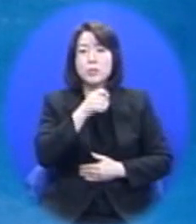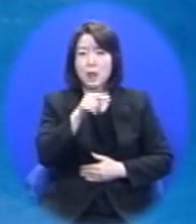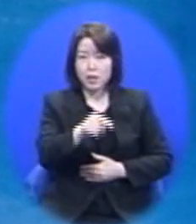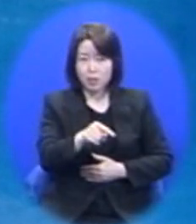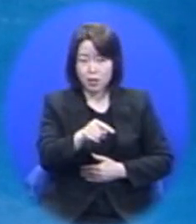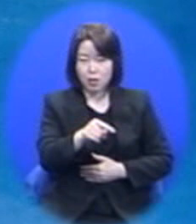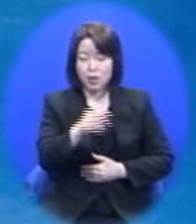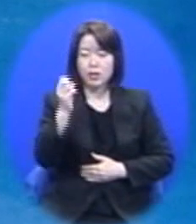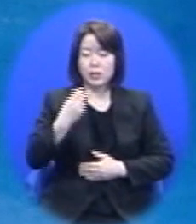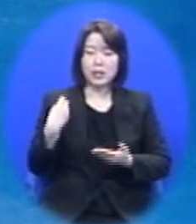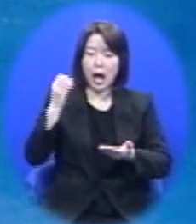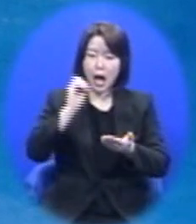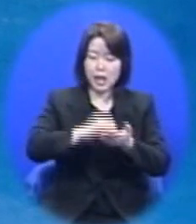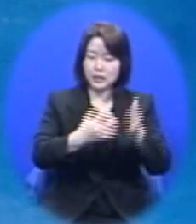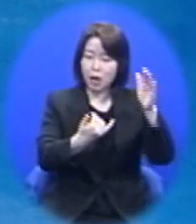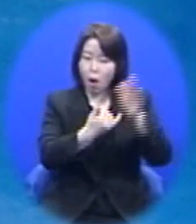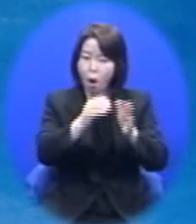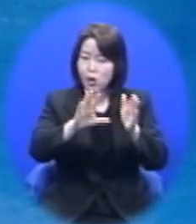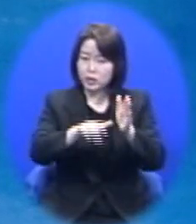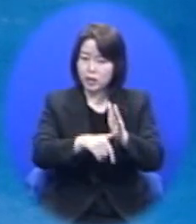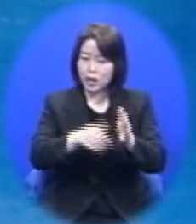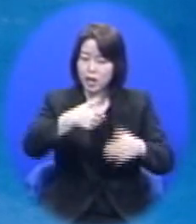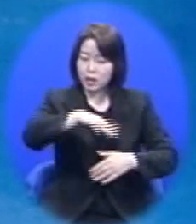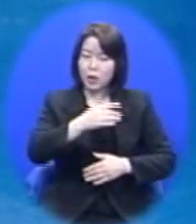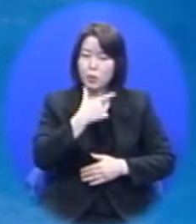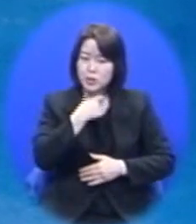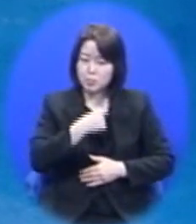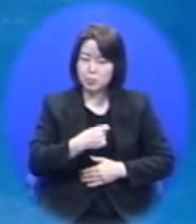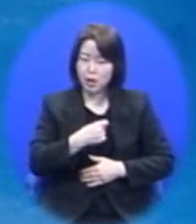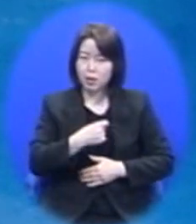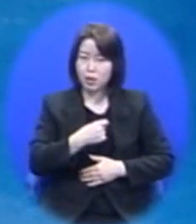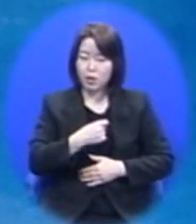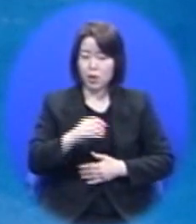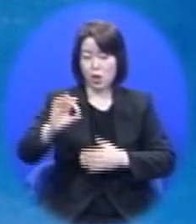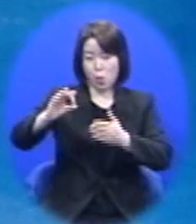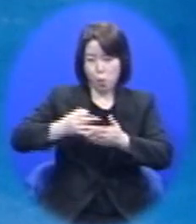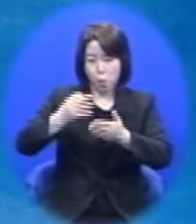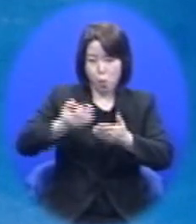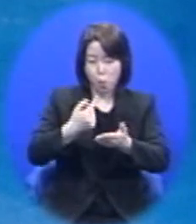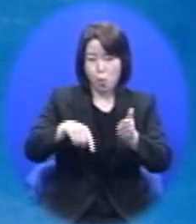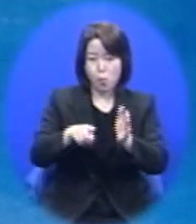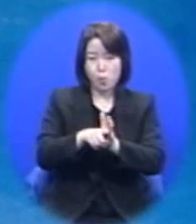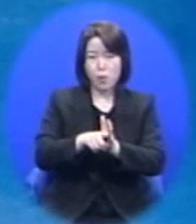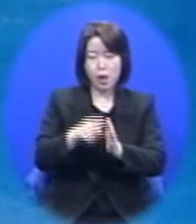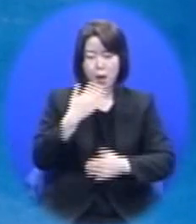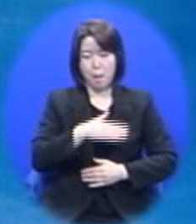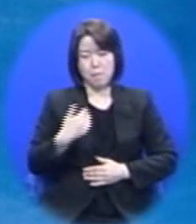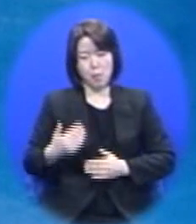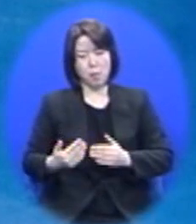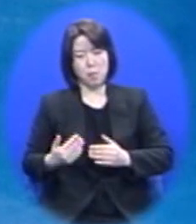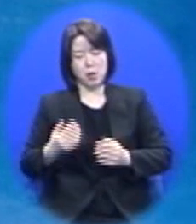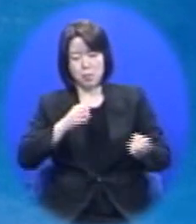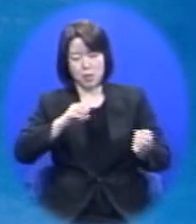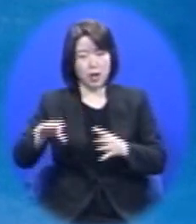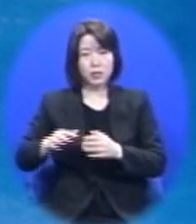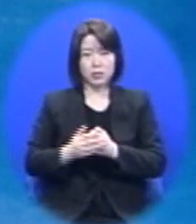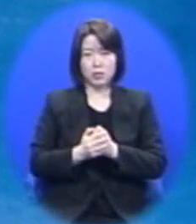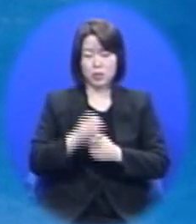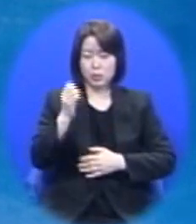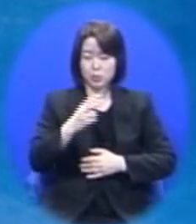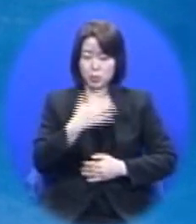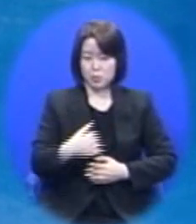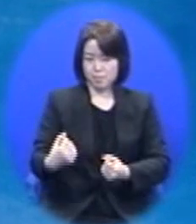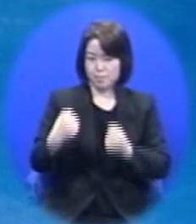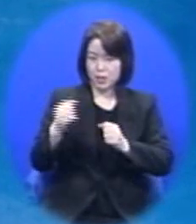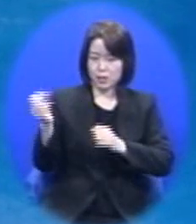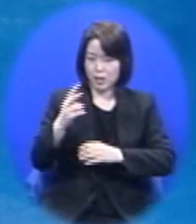시절로 되돌아가기를 갈망하는 것, 돈을 벌기 위해 건강을 잃어버리는 것, 그리고는 건강을 되찾기 위해 돈을